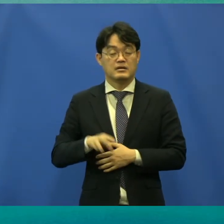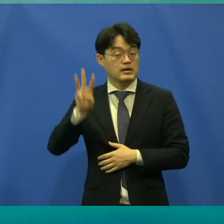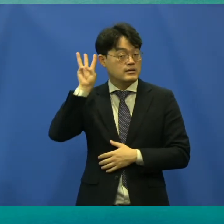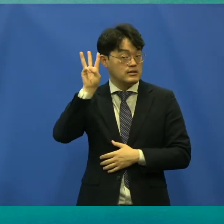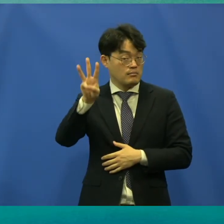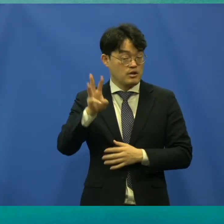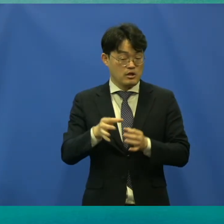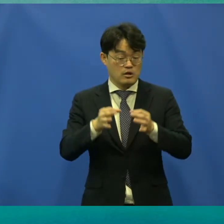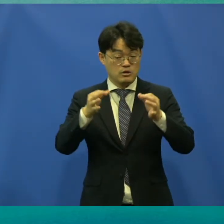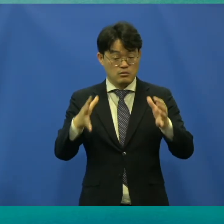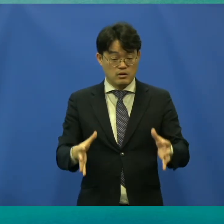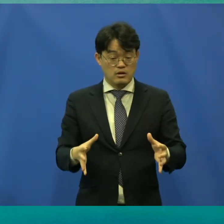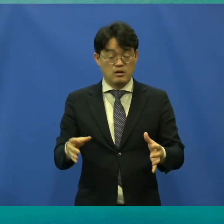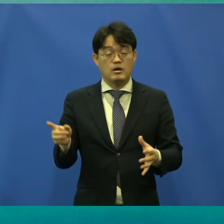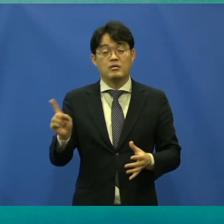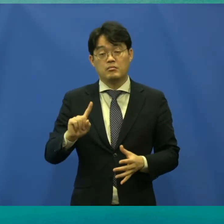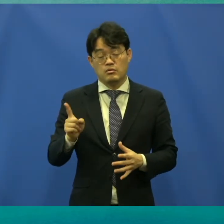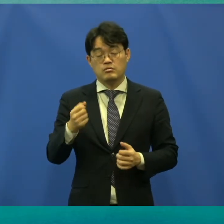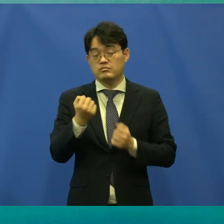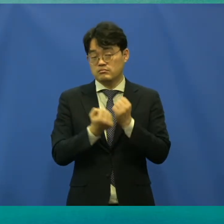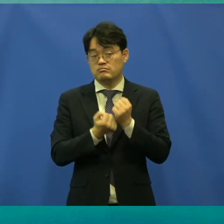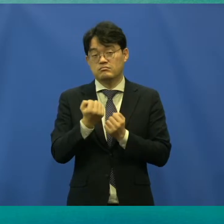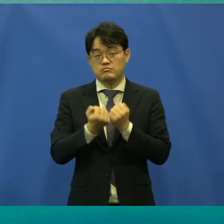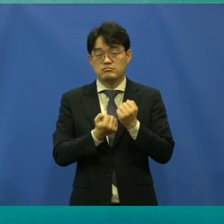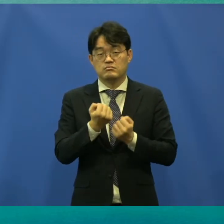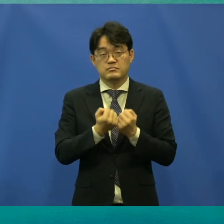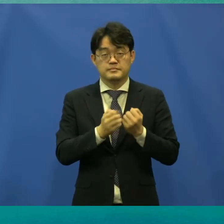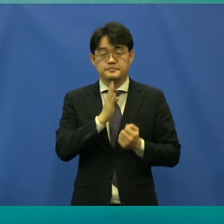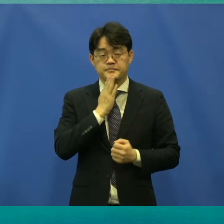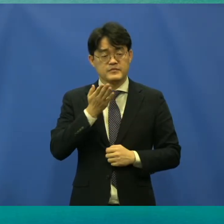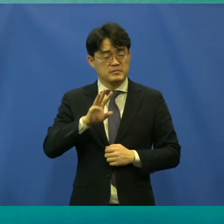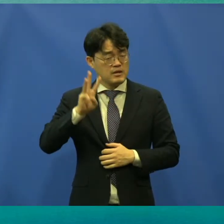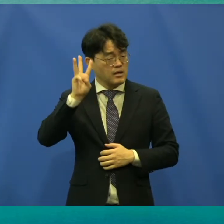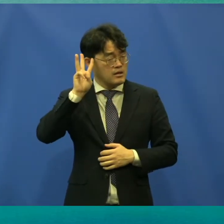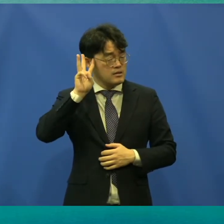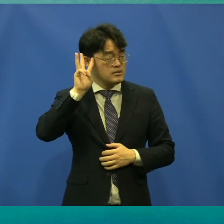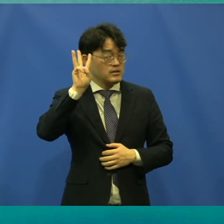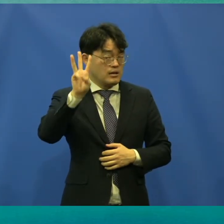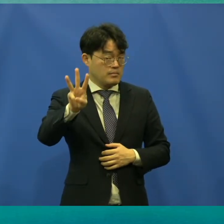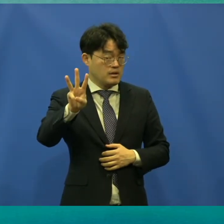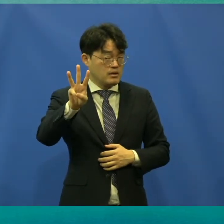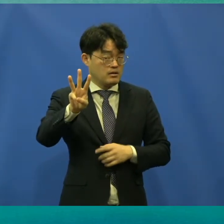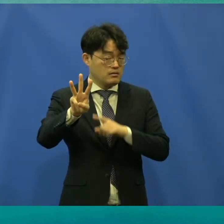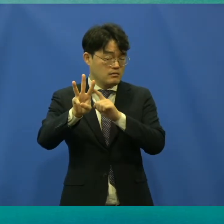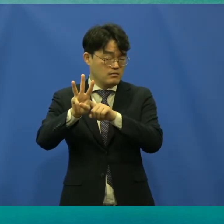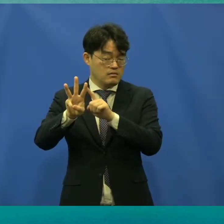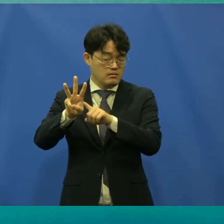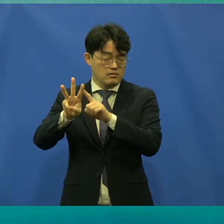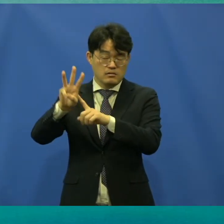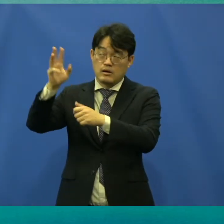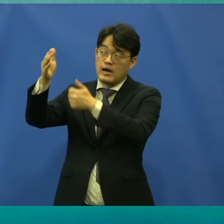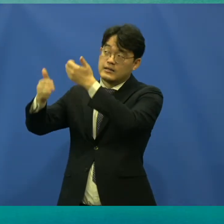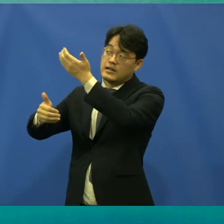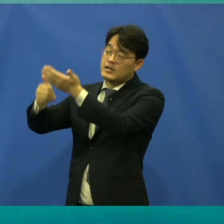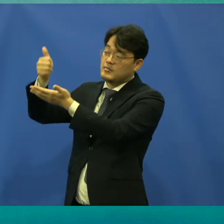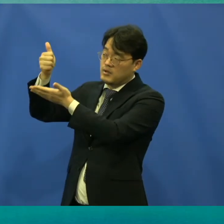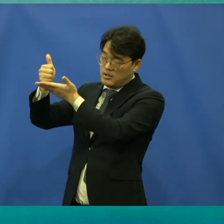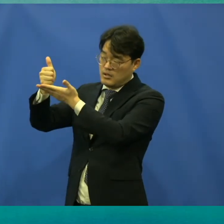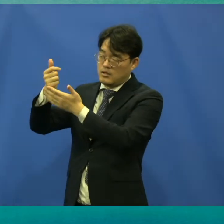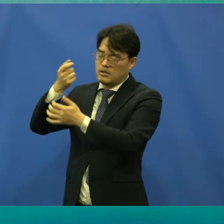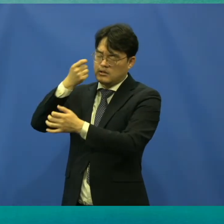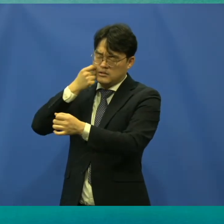신학적으로 교리적으로도 설명할 수 있겠지만 3일이라는 시간에서 저는 하나님의 긍휼을 느낍니다.